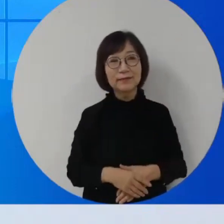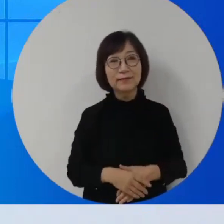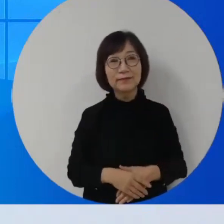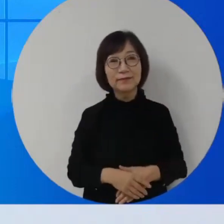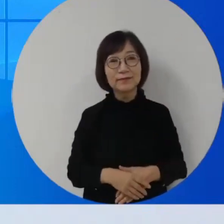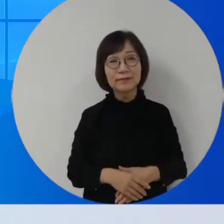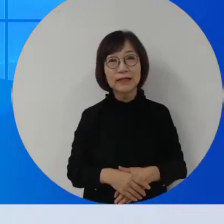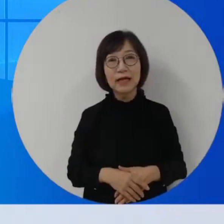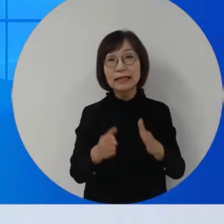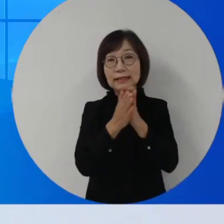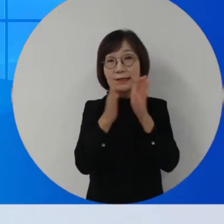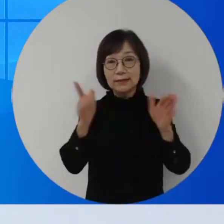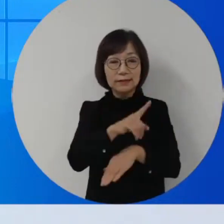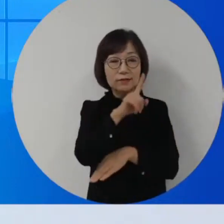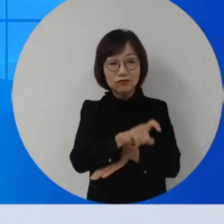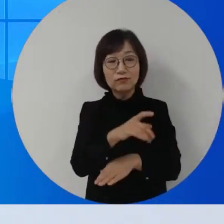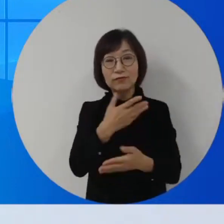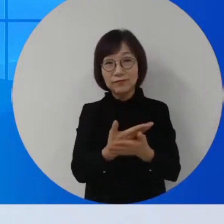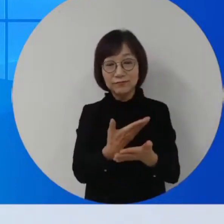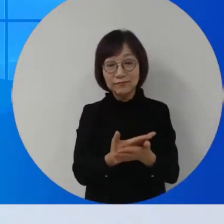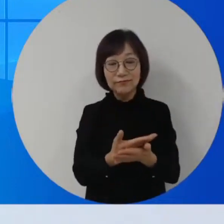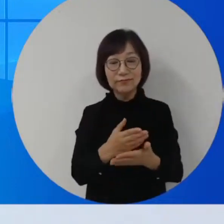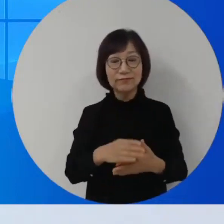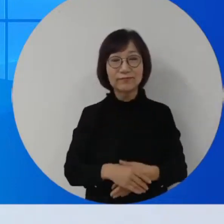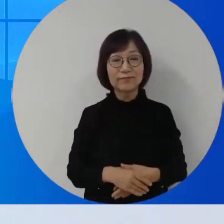시작 버튼을 다시 클릭해 주시고요.